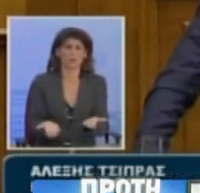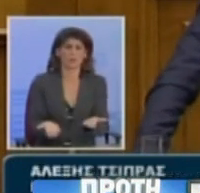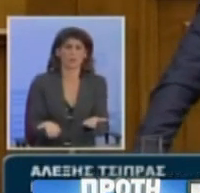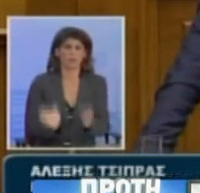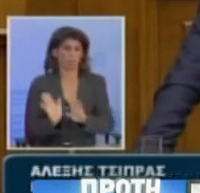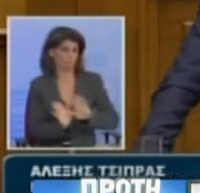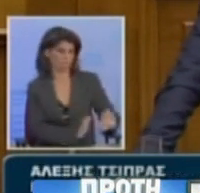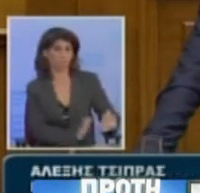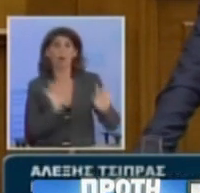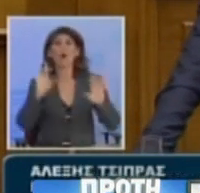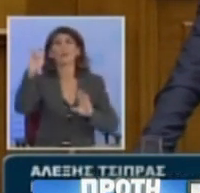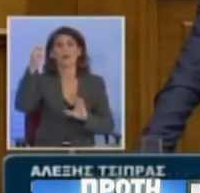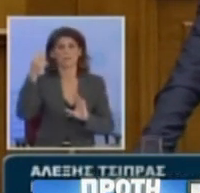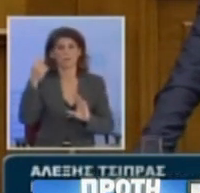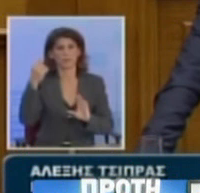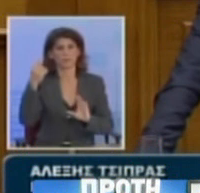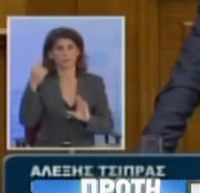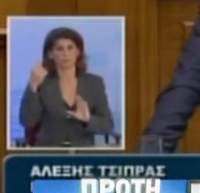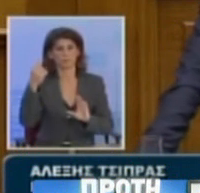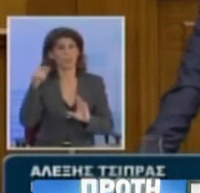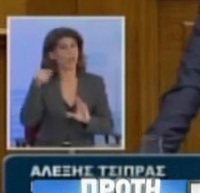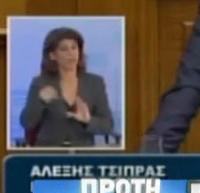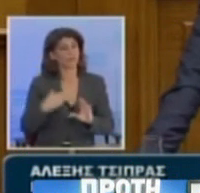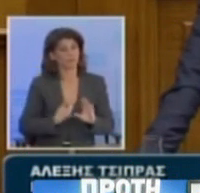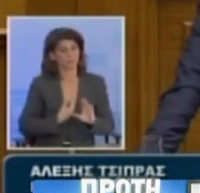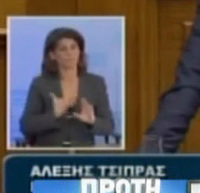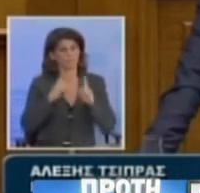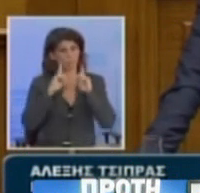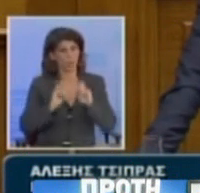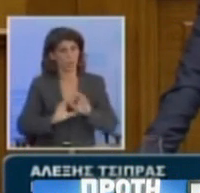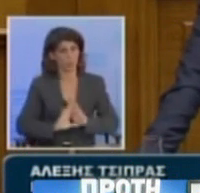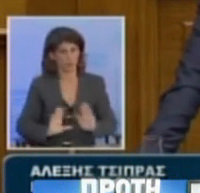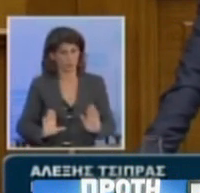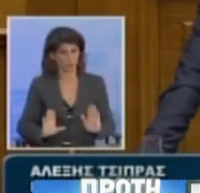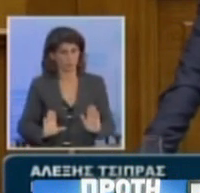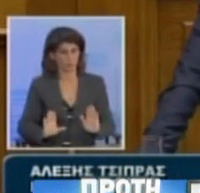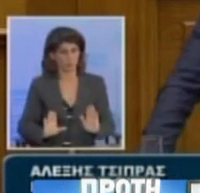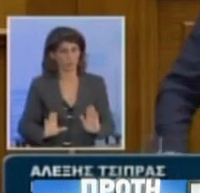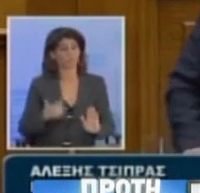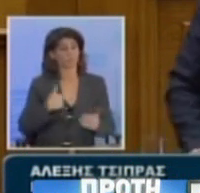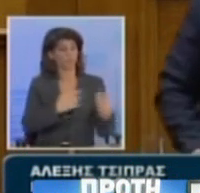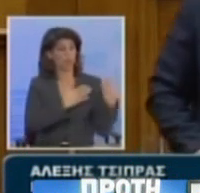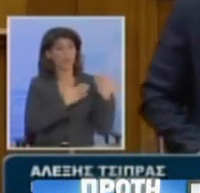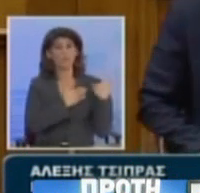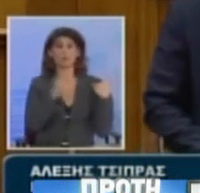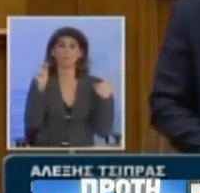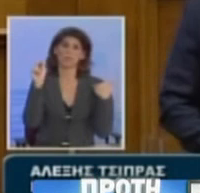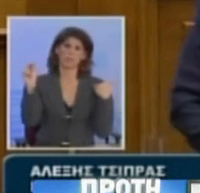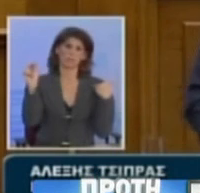να μένει χωρίς ρεύμα. Αυτό το αισθανόμαστε ως χρέος και το αναλαμβάνουμε ως